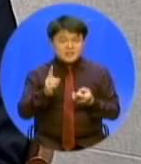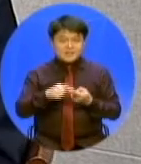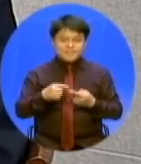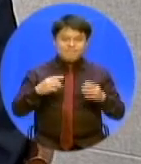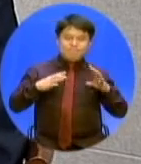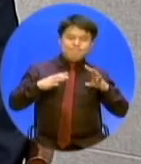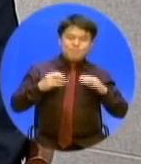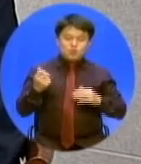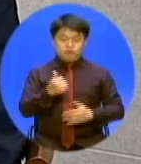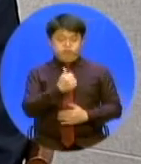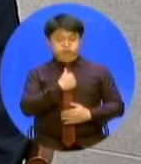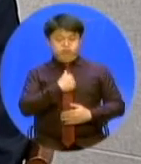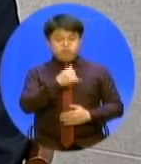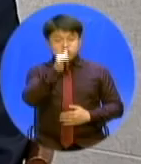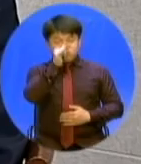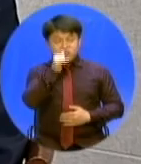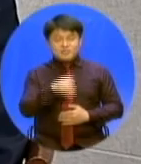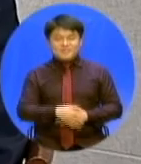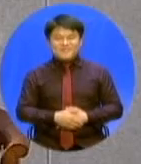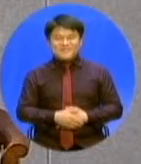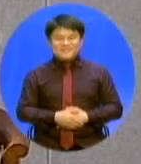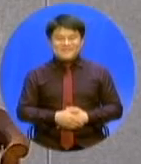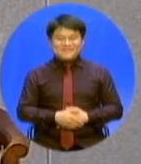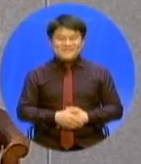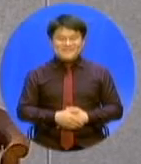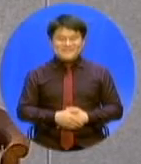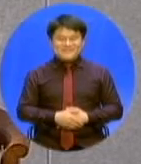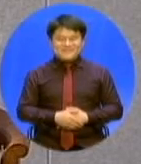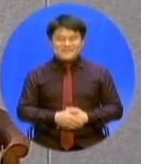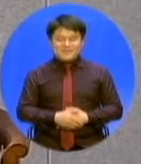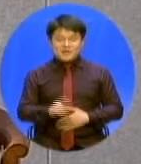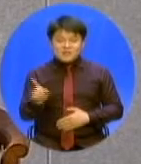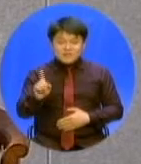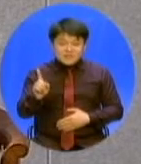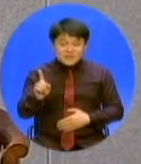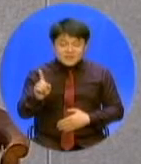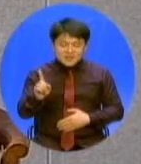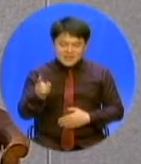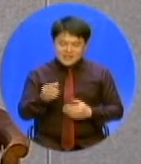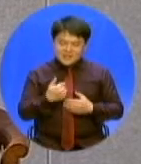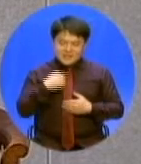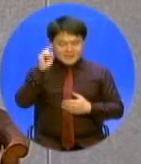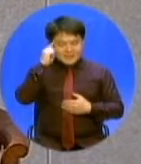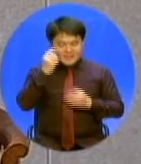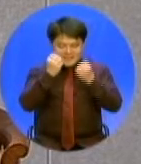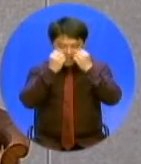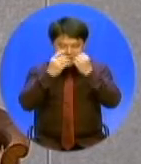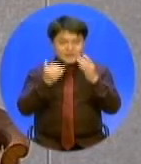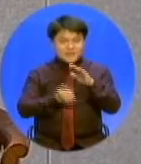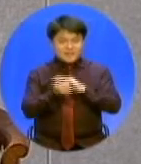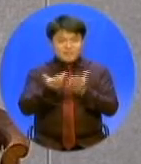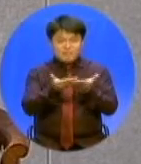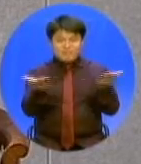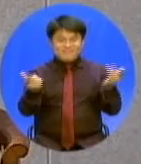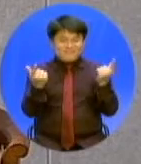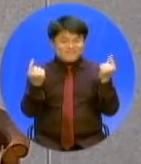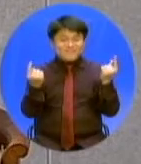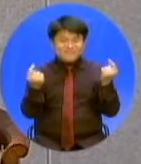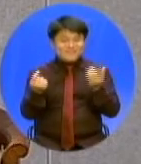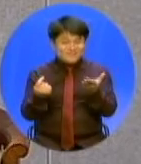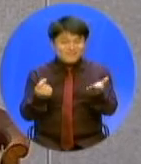자랑스럽고 또 자부심을 느낍니다. 예. 그러니까 뭐 완전히 새로운 희망을 지금 심어주셨는데